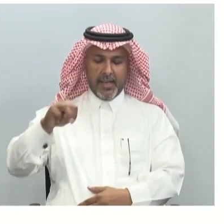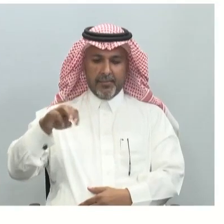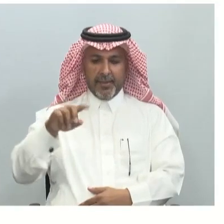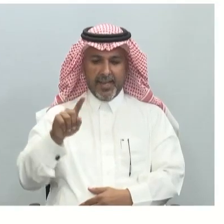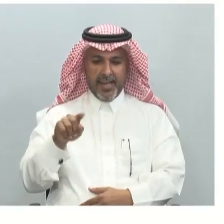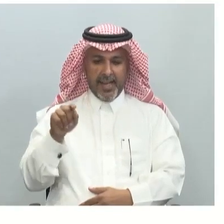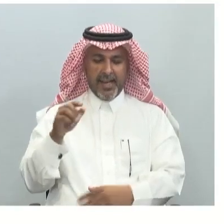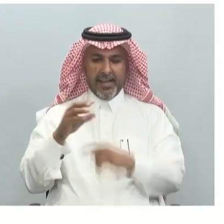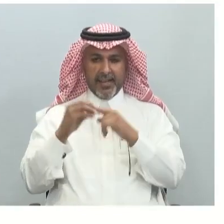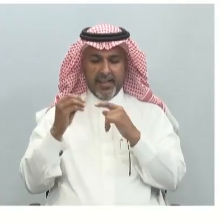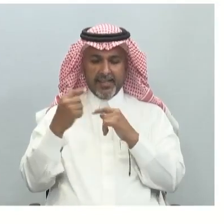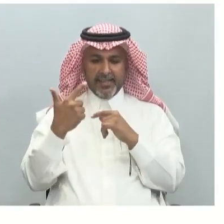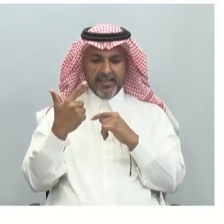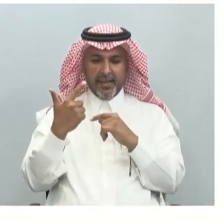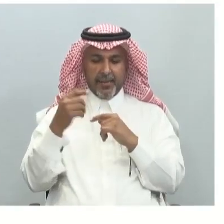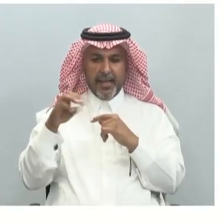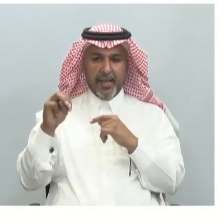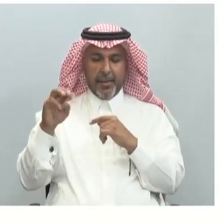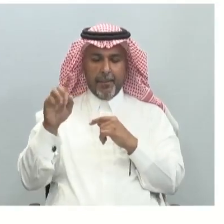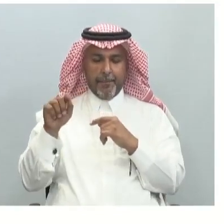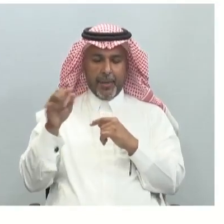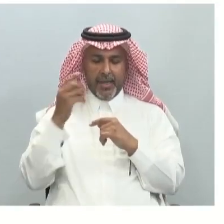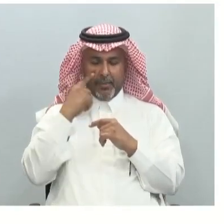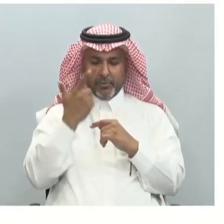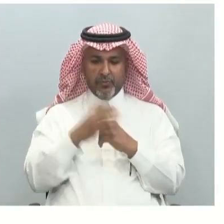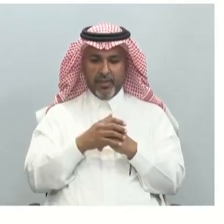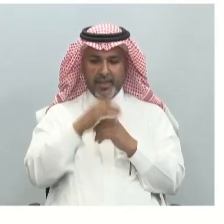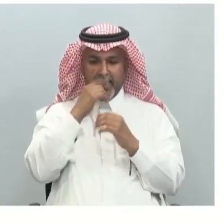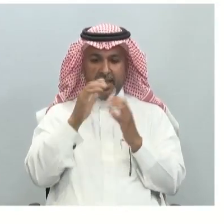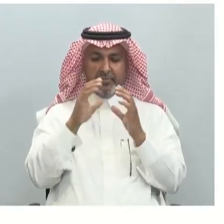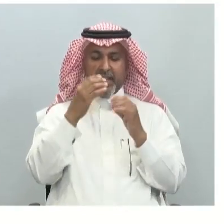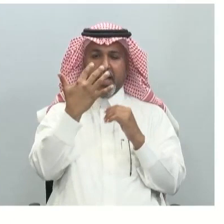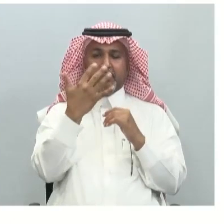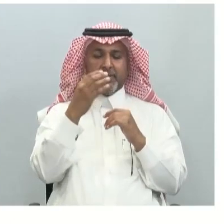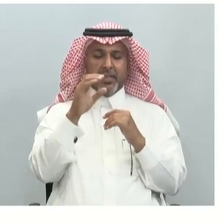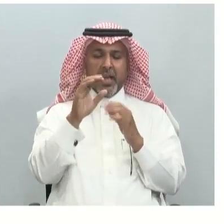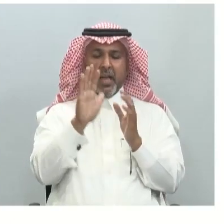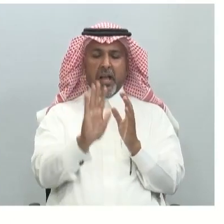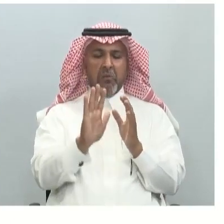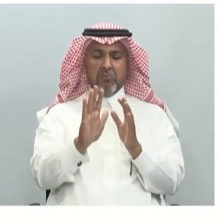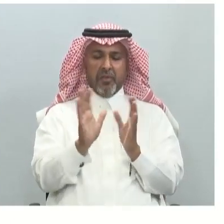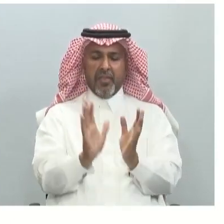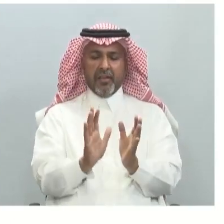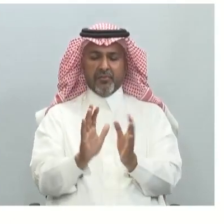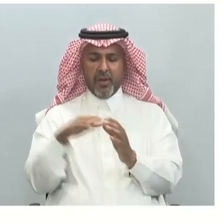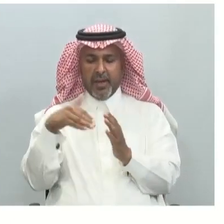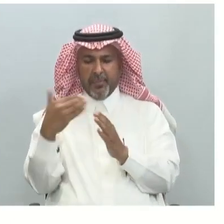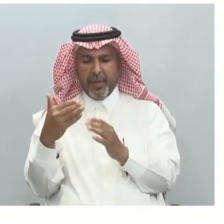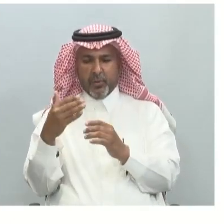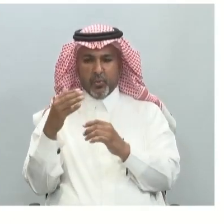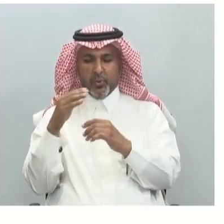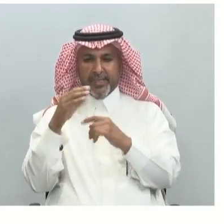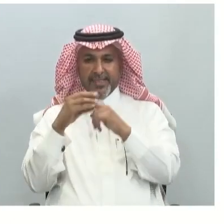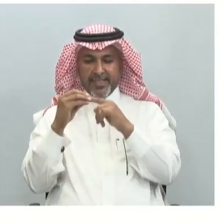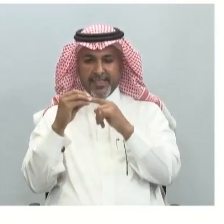ممتاز ماذا تساوي الحد الاول خمسه ام ار زائد الحد الثاني اين الحد الثاني هذا الحد الثاني